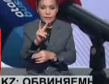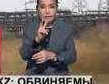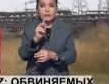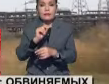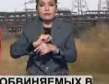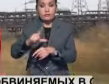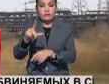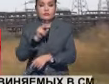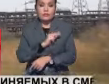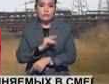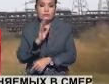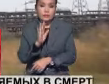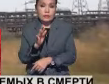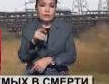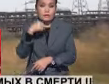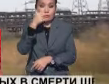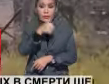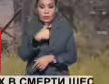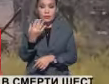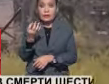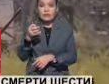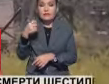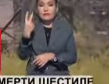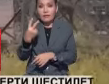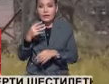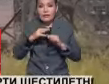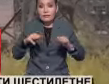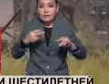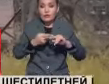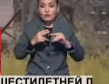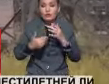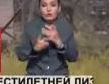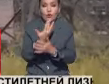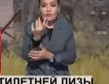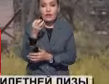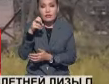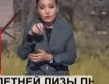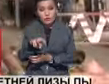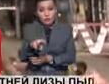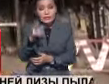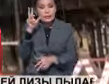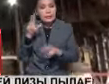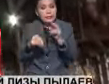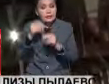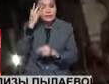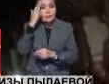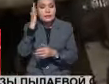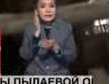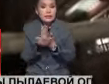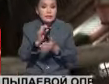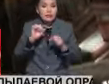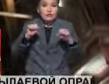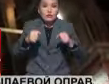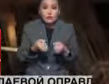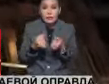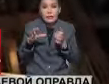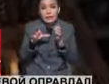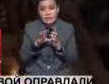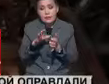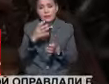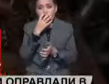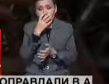запущено. Известно, что в этом году на ТЭЦ-2 в Темиртау Кормед запустит новый котел. Есть надежда, что предстоящей зимой тепла и энергии хватит